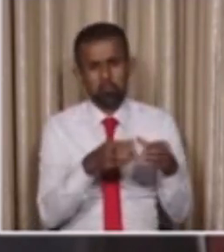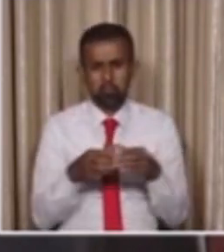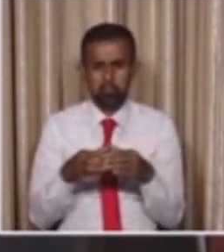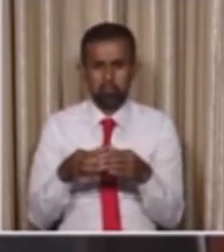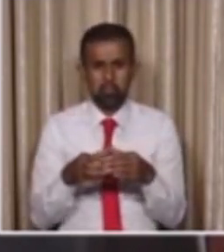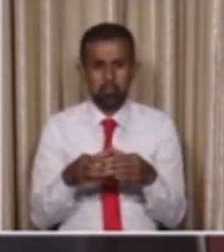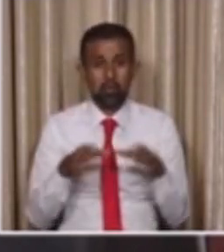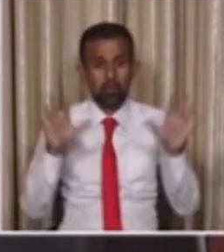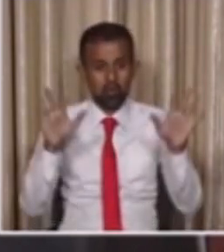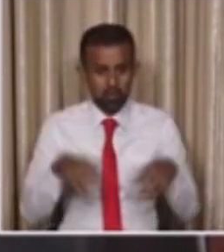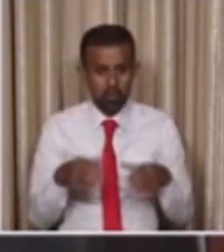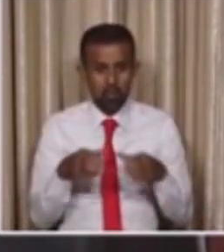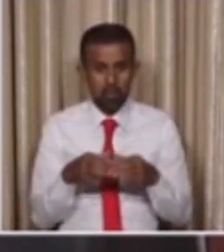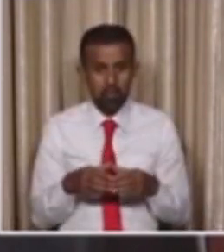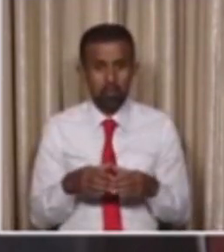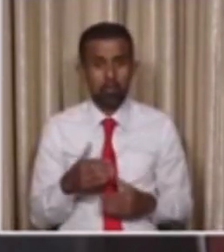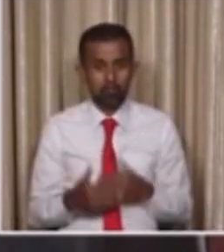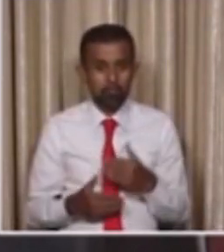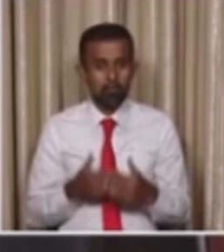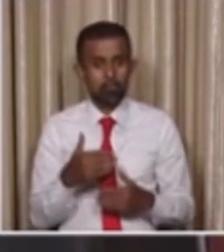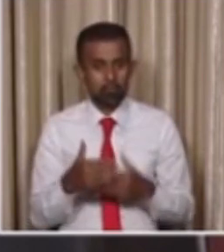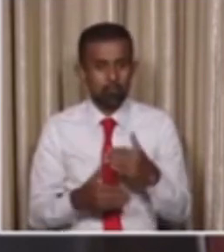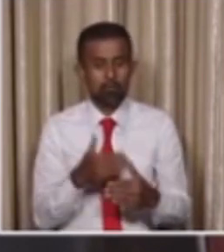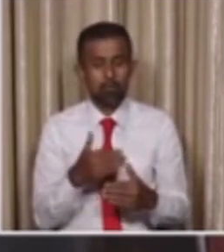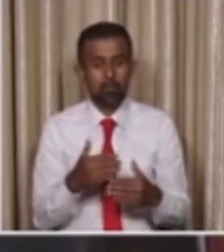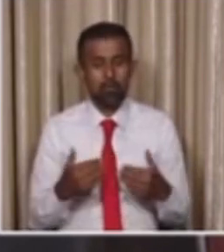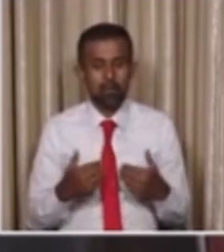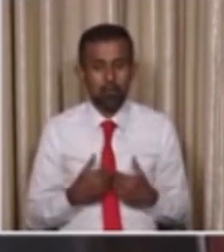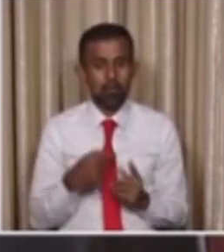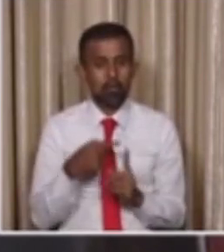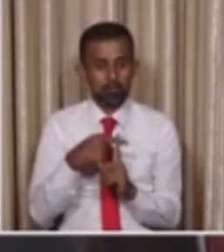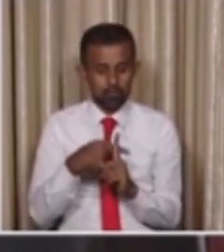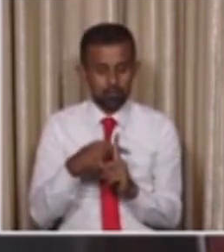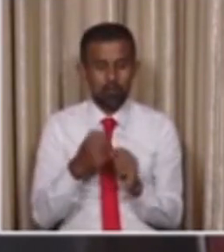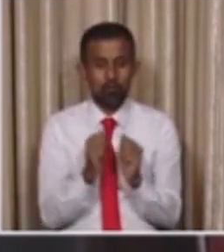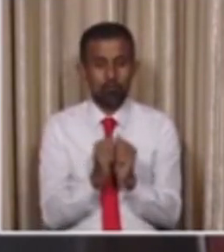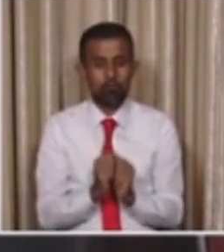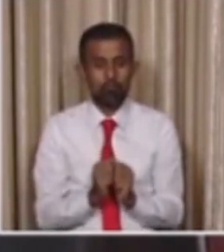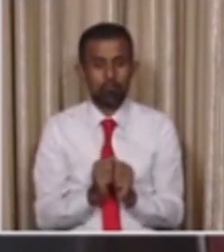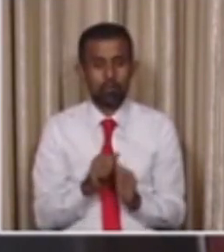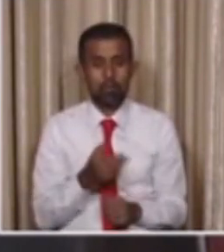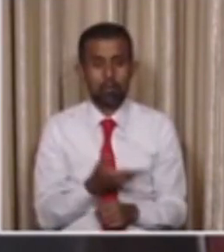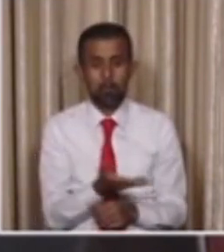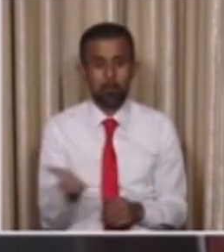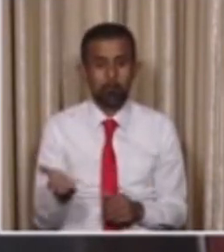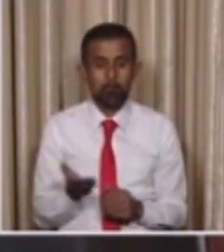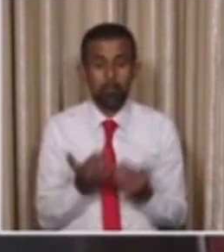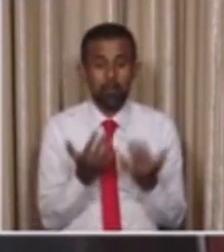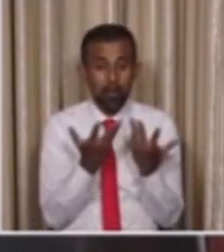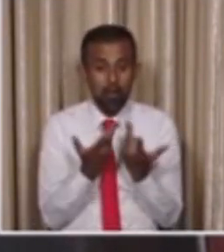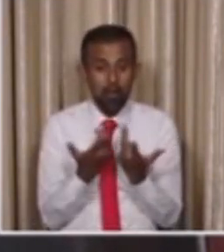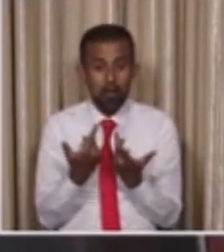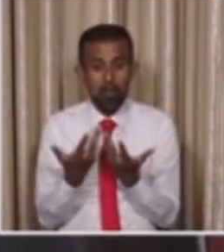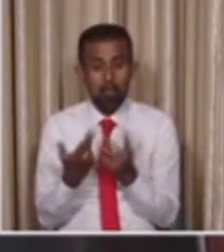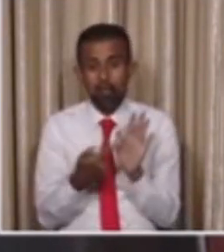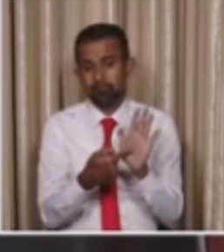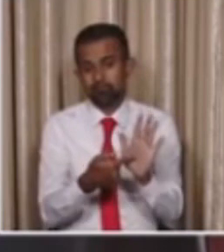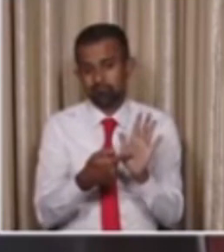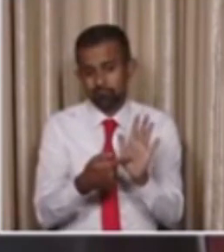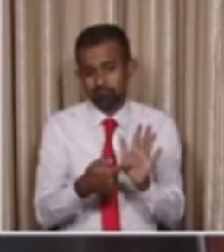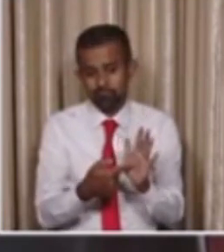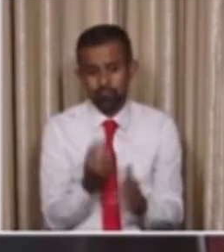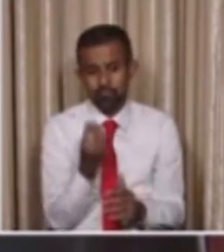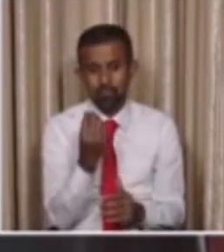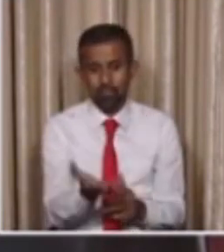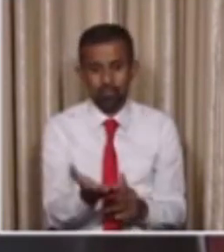එකතු කරගෙන ගිය ගමනක් නිසා තමයි අපි මේ ධනාත්මක කරුණු අද මේ සභාවේ සංඛ්‍යාත්මකව කියන්න අපිටත් වාසනාව ලැබිලා තියෙන්නේ